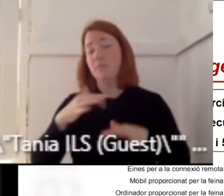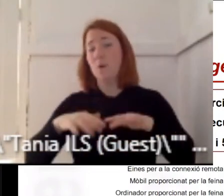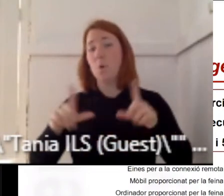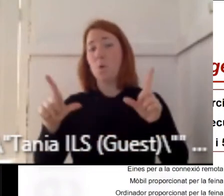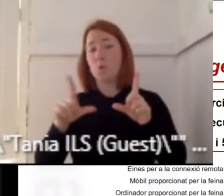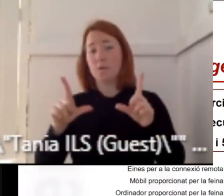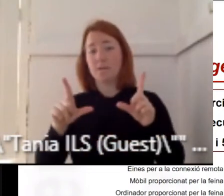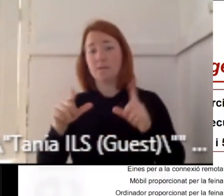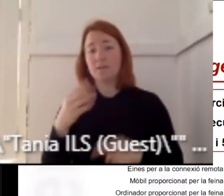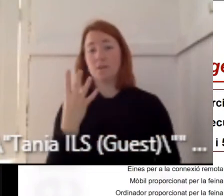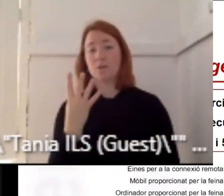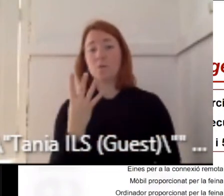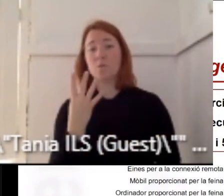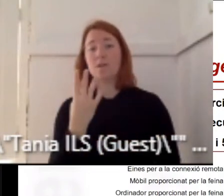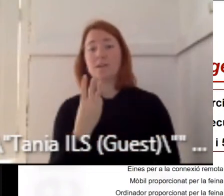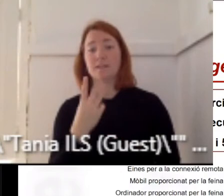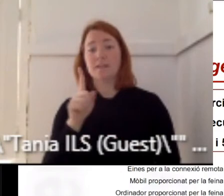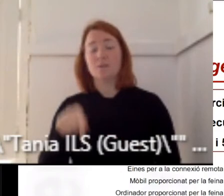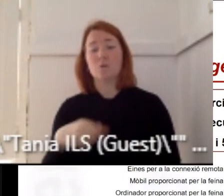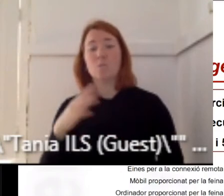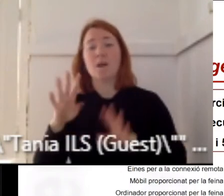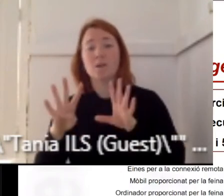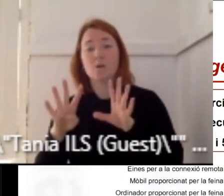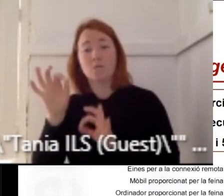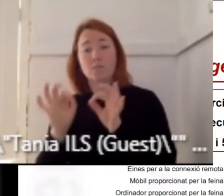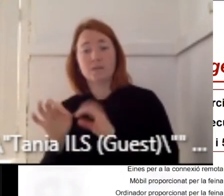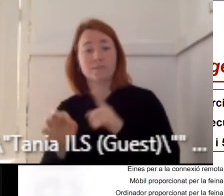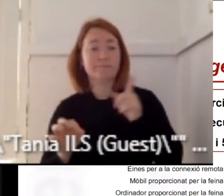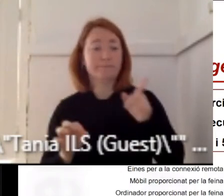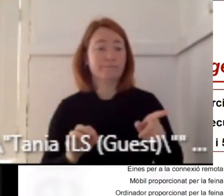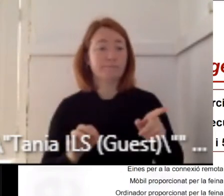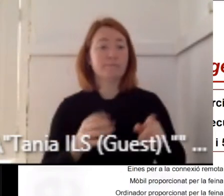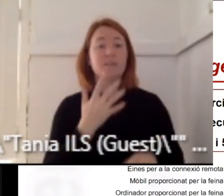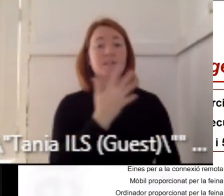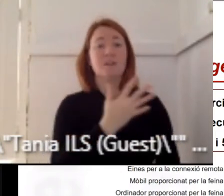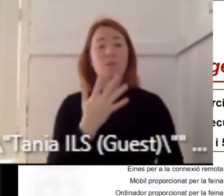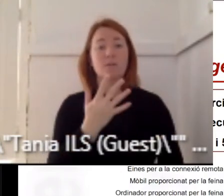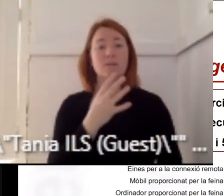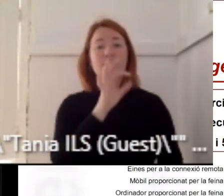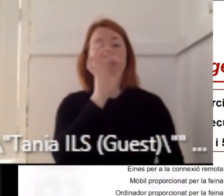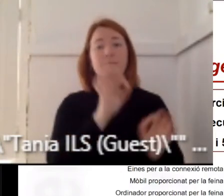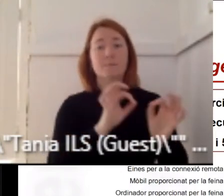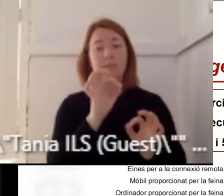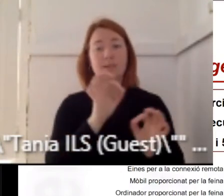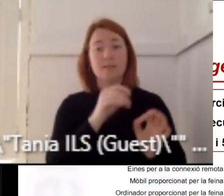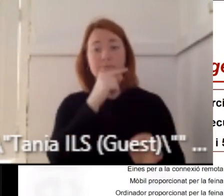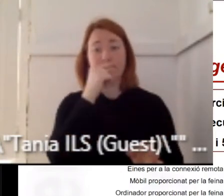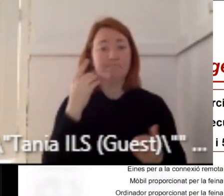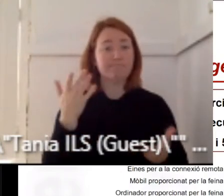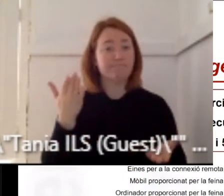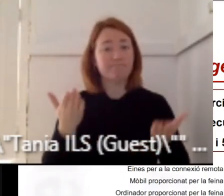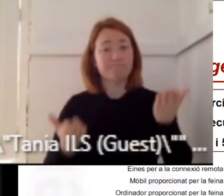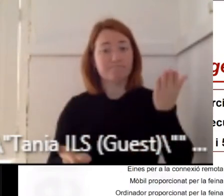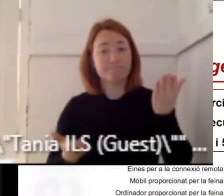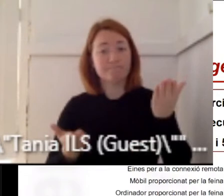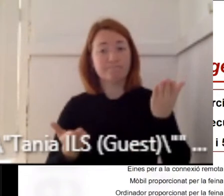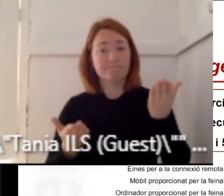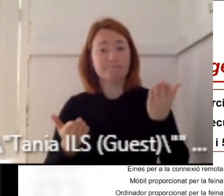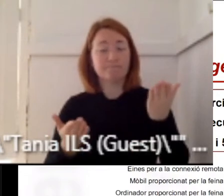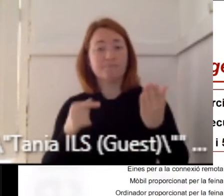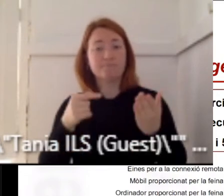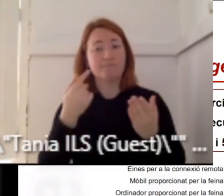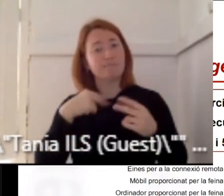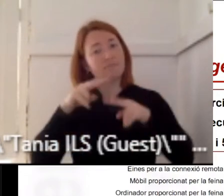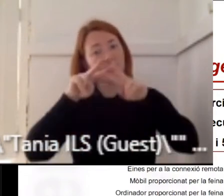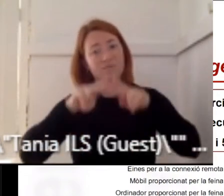a un 43,9% de les dones i a un 55% dels homes. No? Per tant, també són unes dades que mereixerien